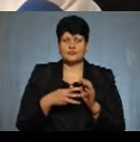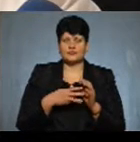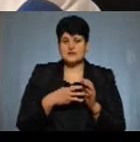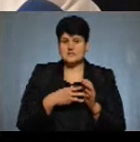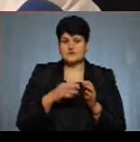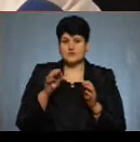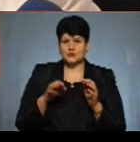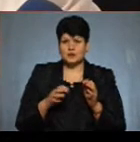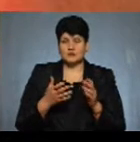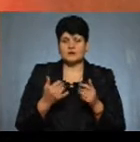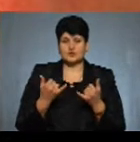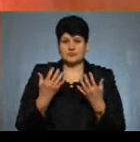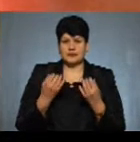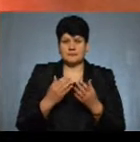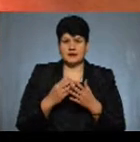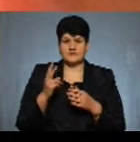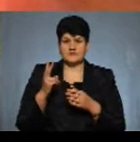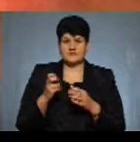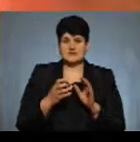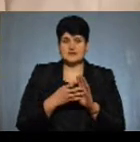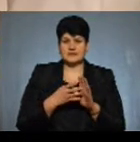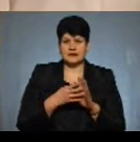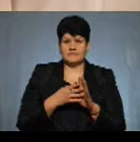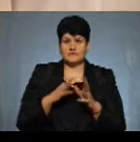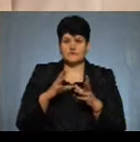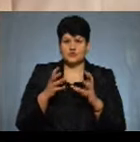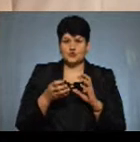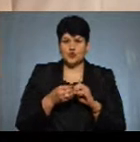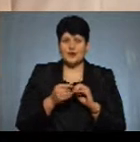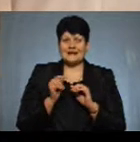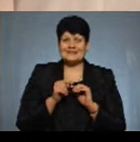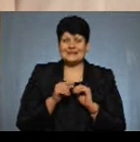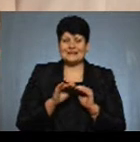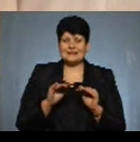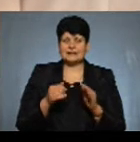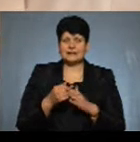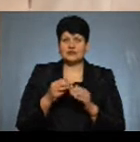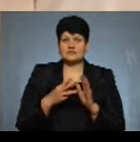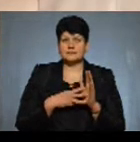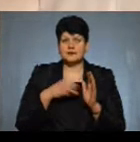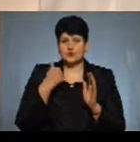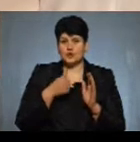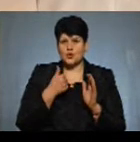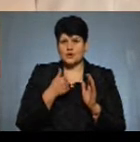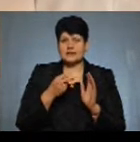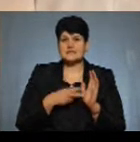1048,3%. От на сьогодні ми маємо захворіло 209 всього, із них діти до 18